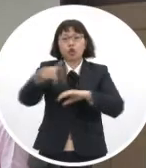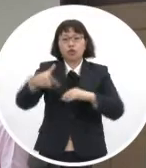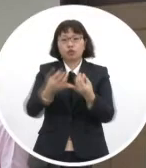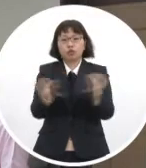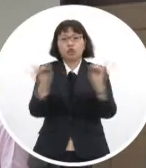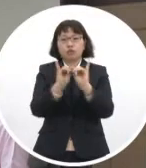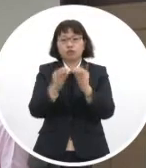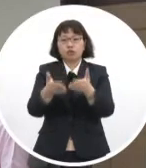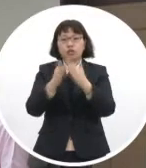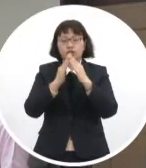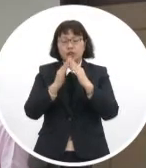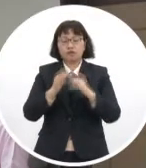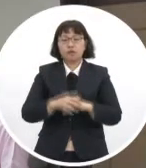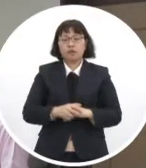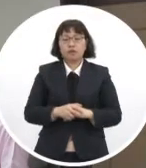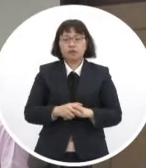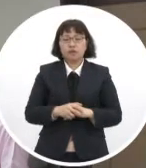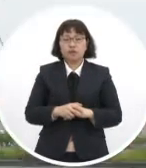ームを設置しました。